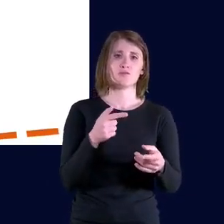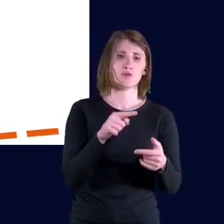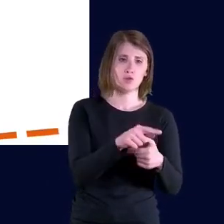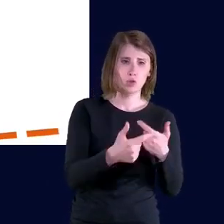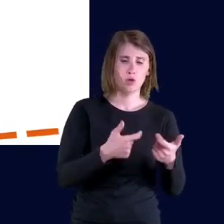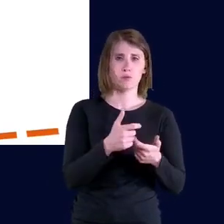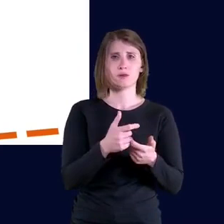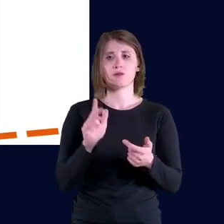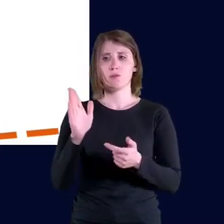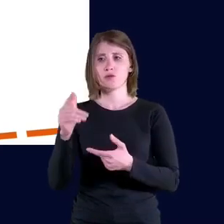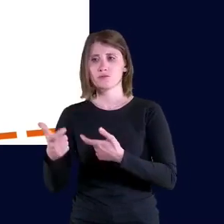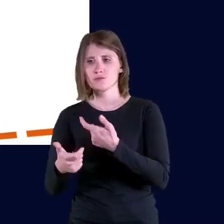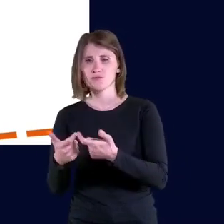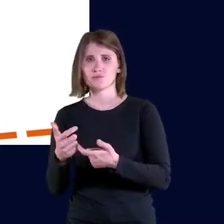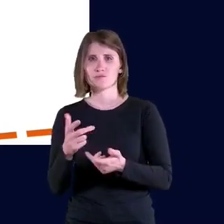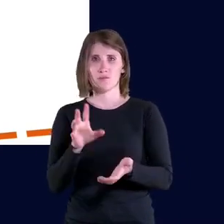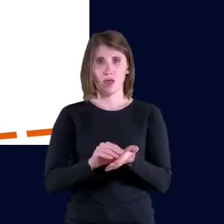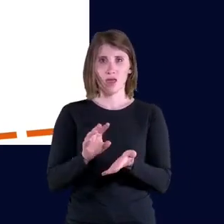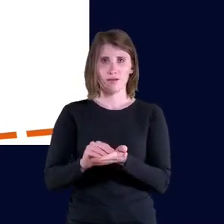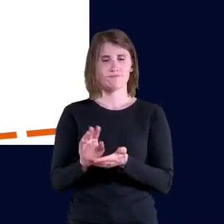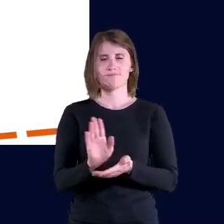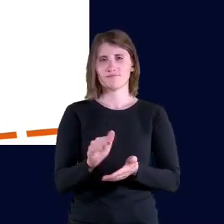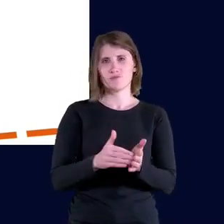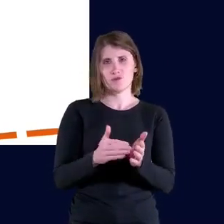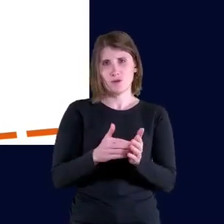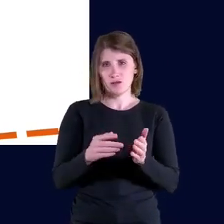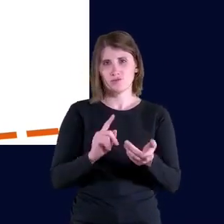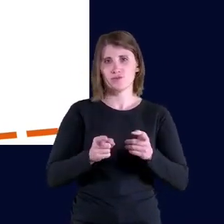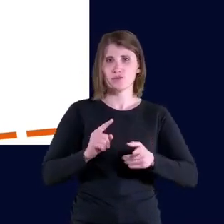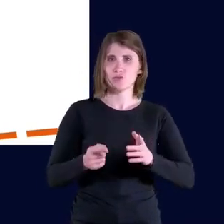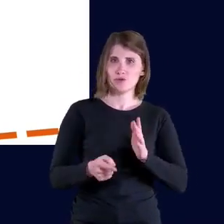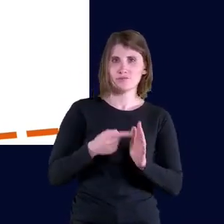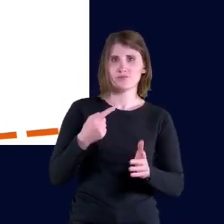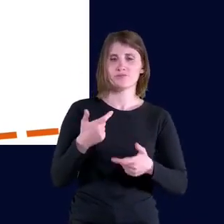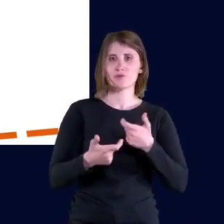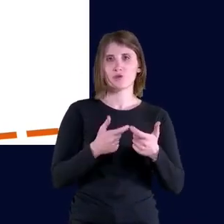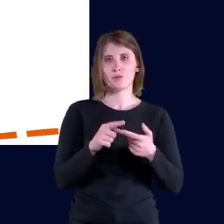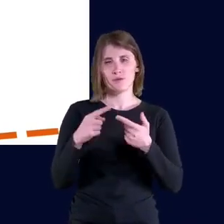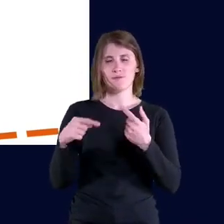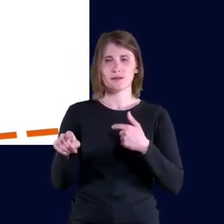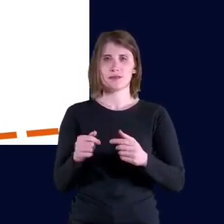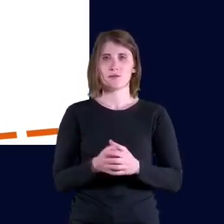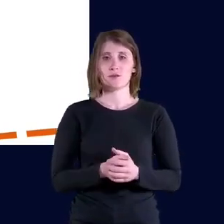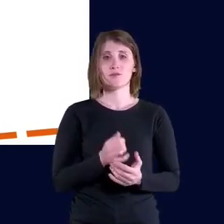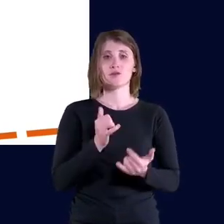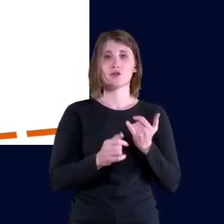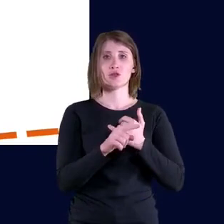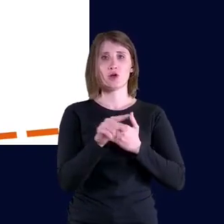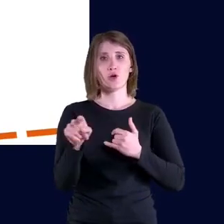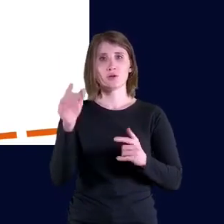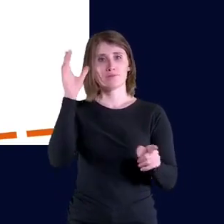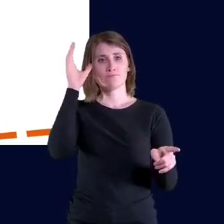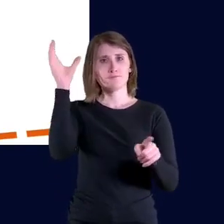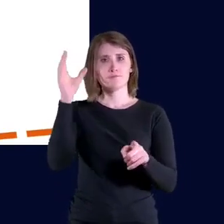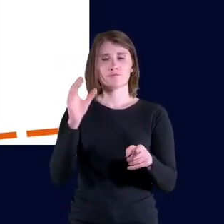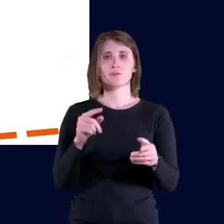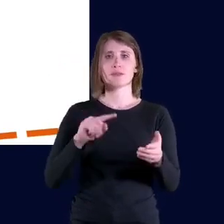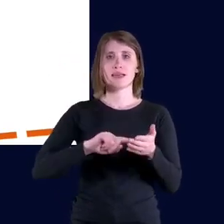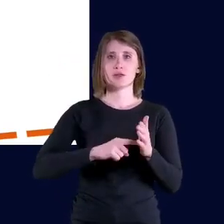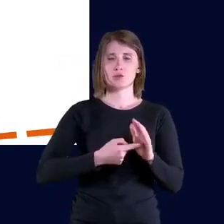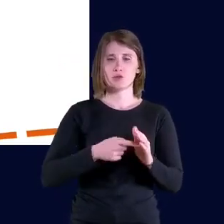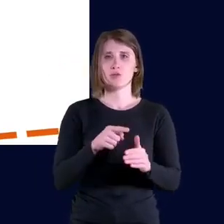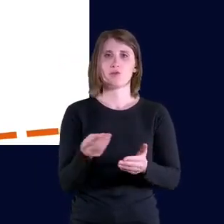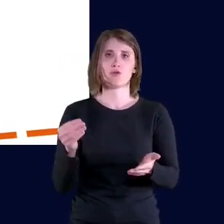i właśnie Podczas takiej rejestracji mogą właśnie dodać plik z innymi